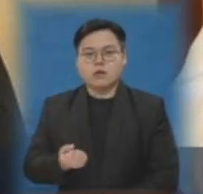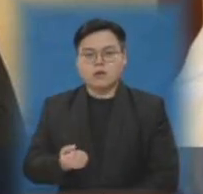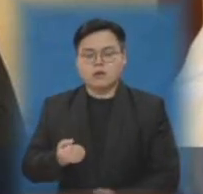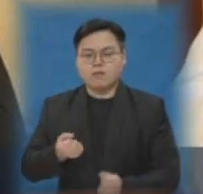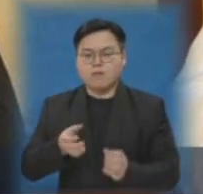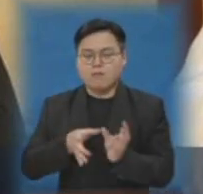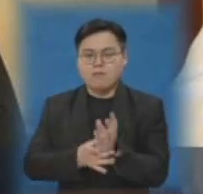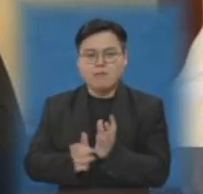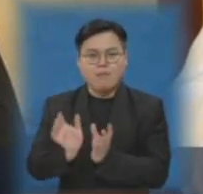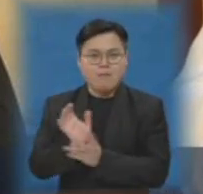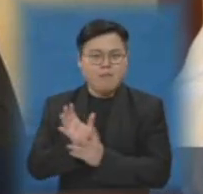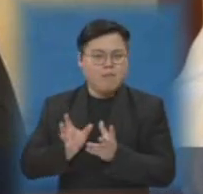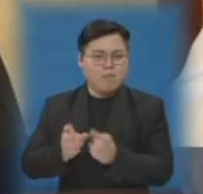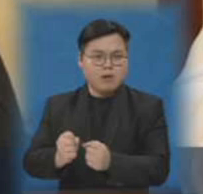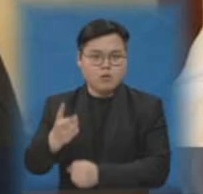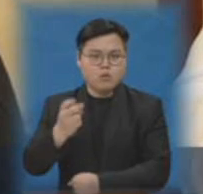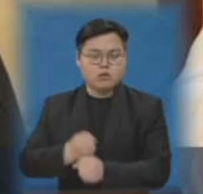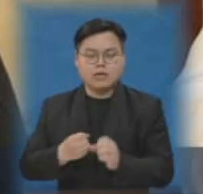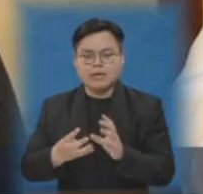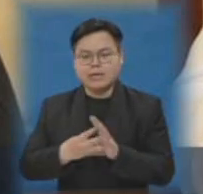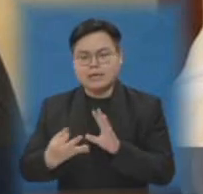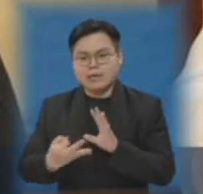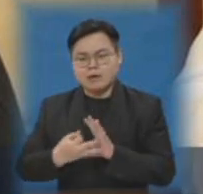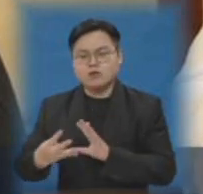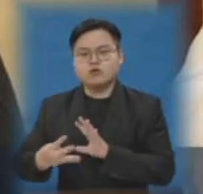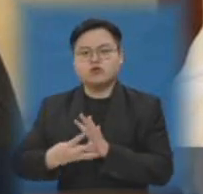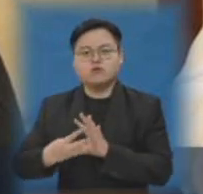баримтлах ажиллагааны 98-99% нь бол